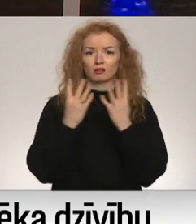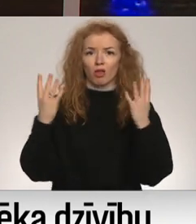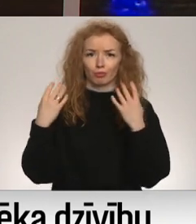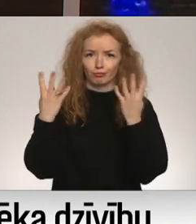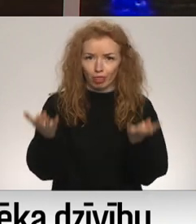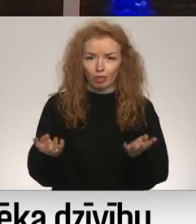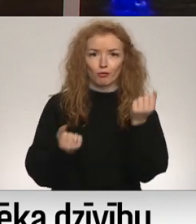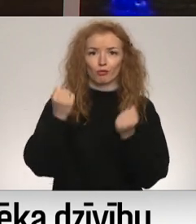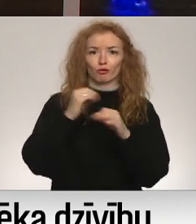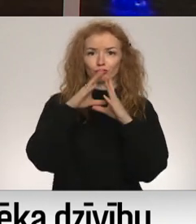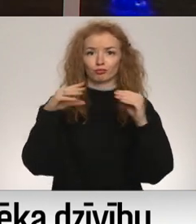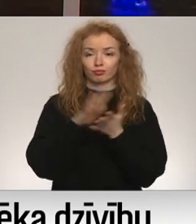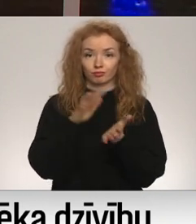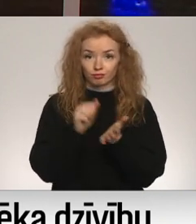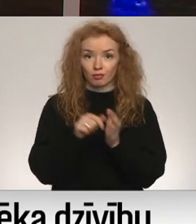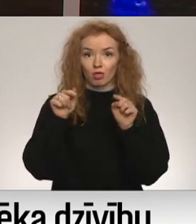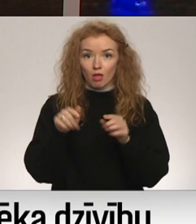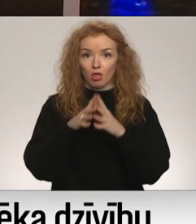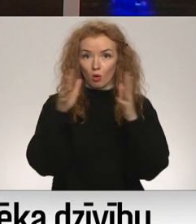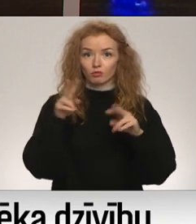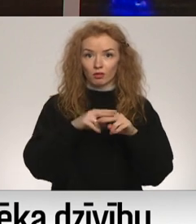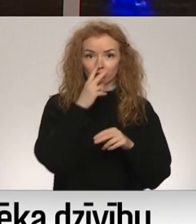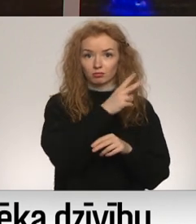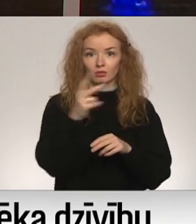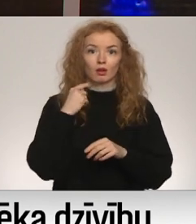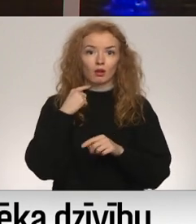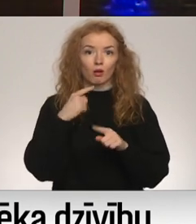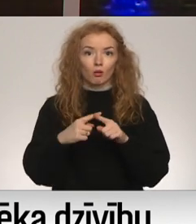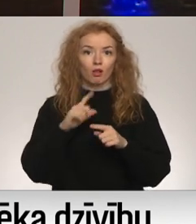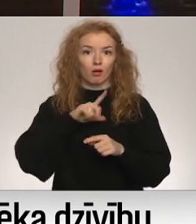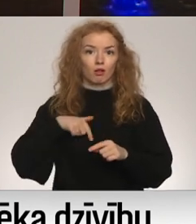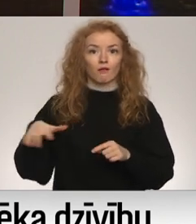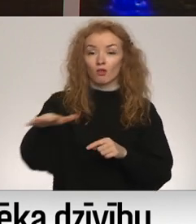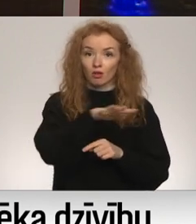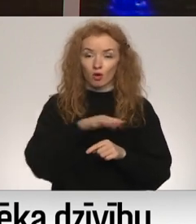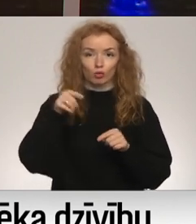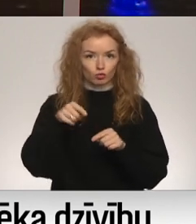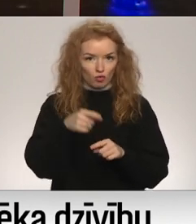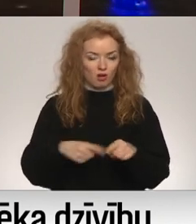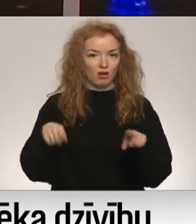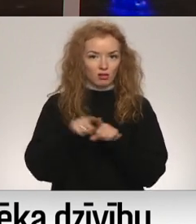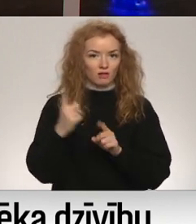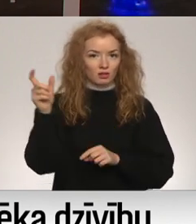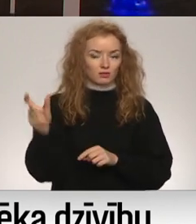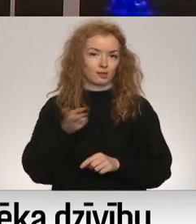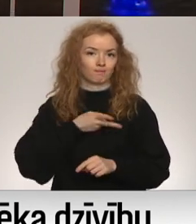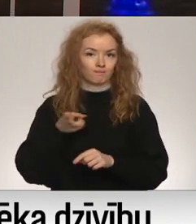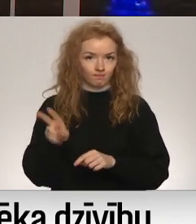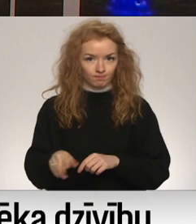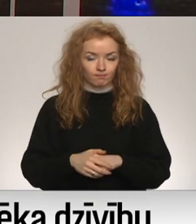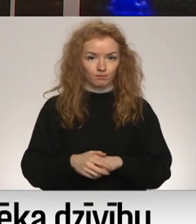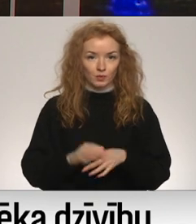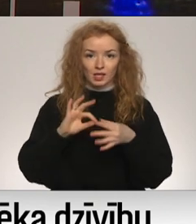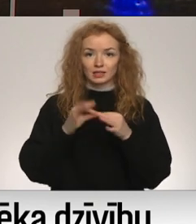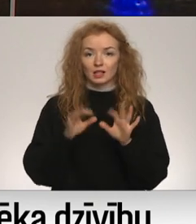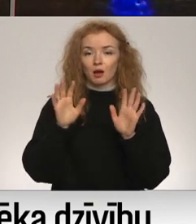automašīnas. Šādas ainas bija šodien vērojamas daudzviet Rīgā un citur Latvijā. Diemžēl šoreiz ir arī cilvēku upurs. Un sīkāk